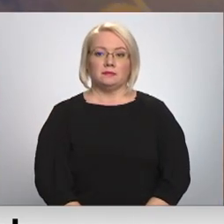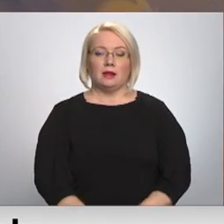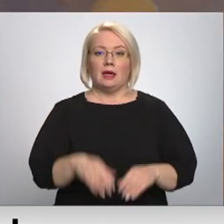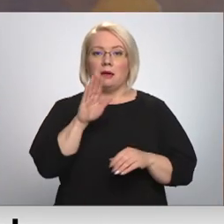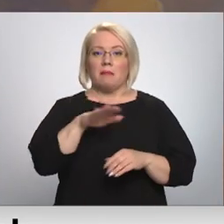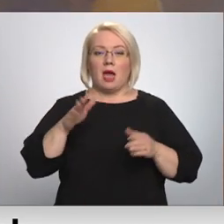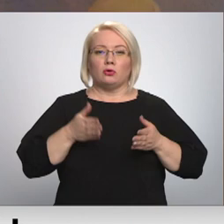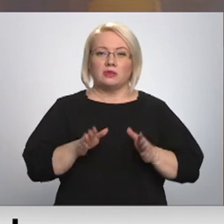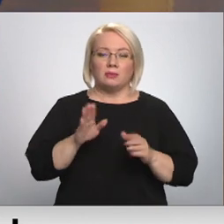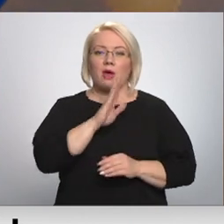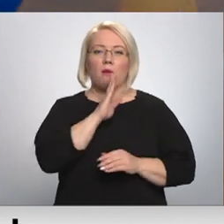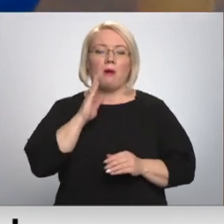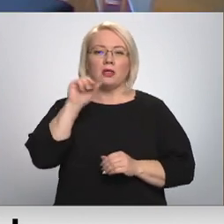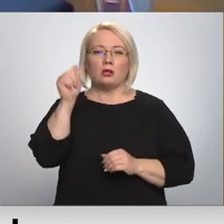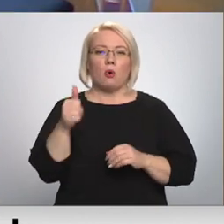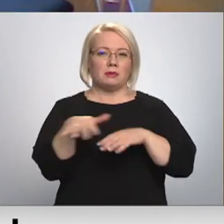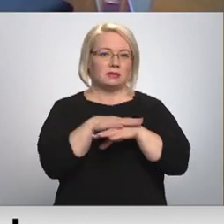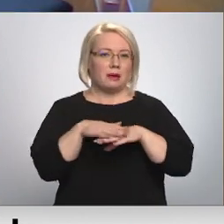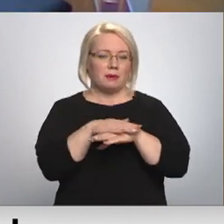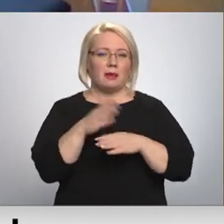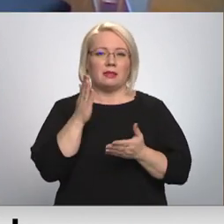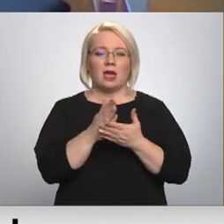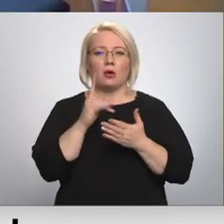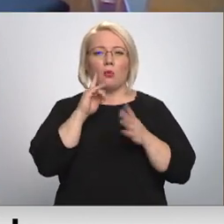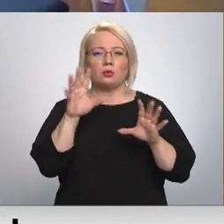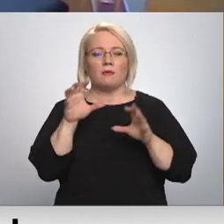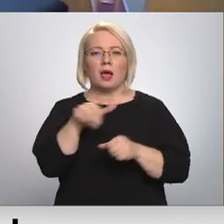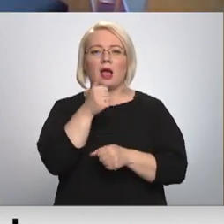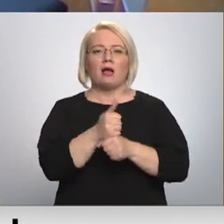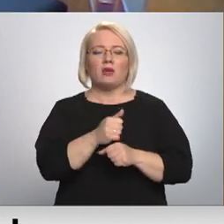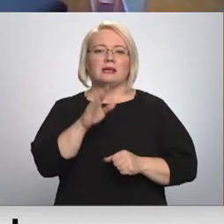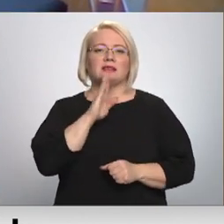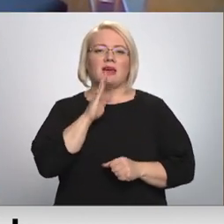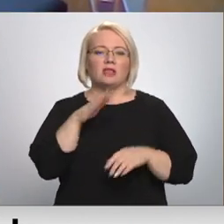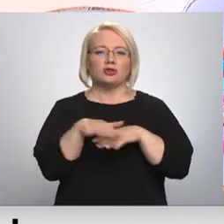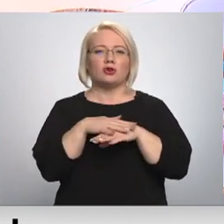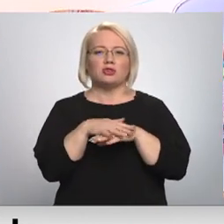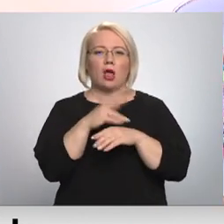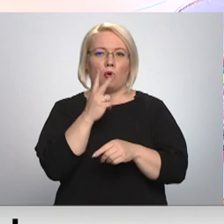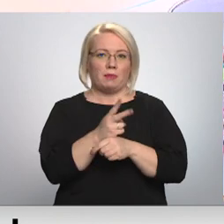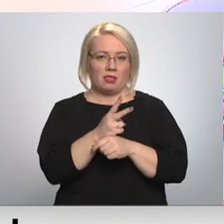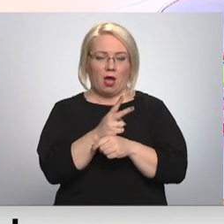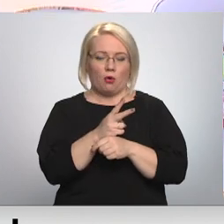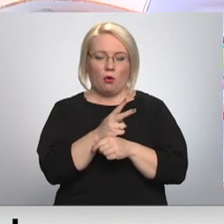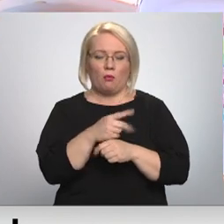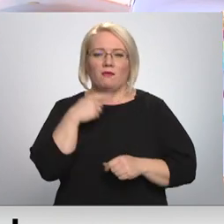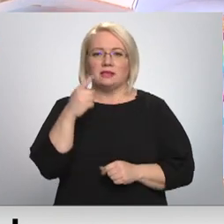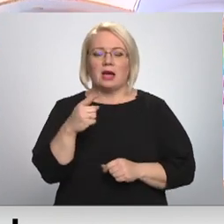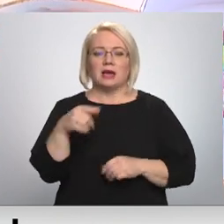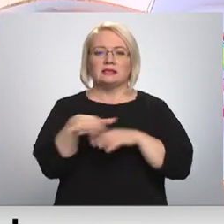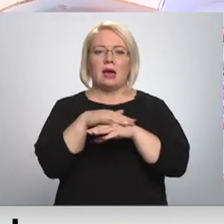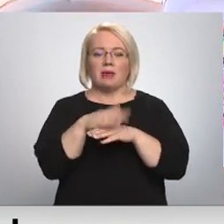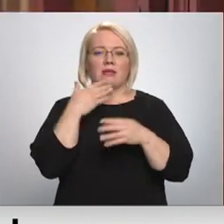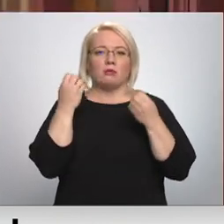Bērnu dzemdēšana un mātes loma sabiedrībā aizvien tiek uztverta par galveno sievietes sociālo pienākumu. Sabiedrībai nav skaidrs, kas